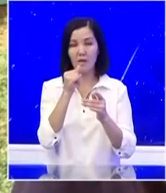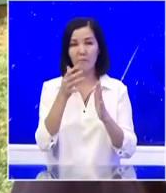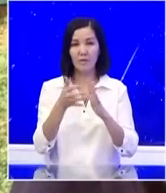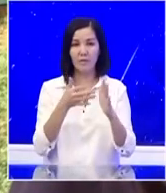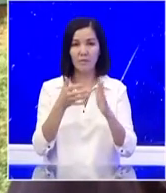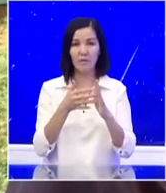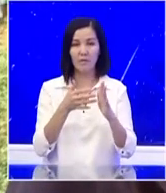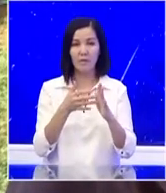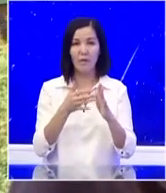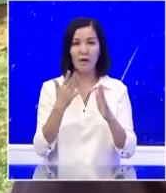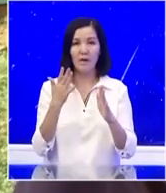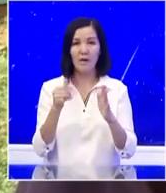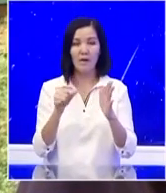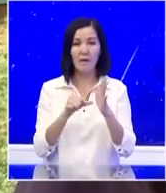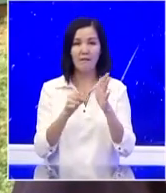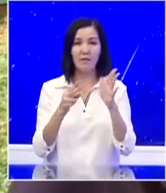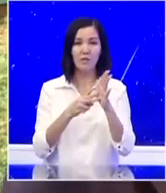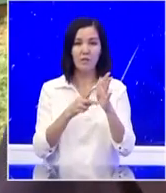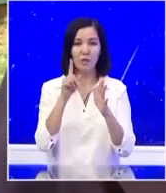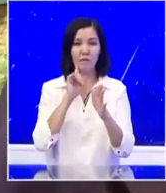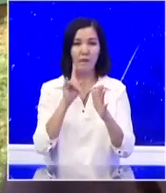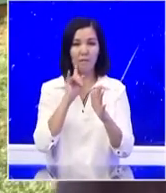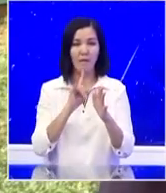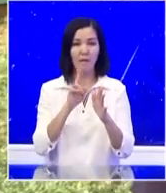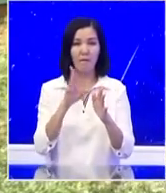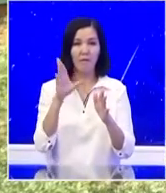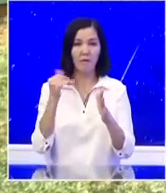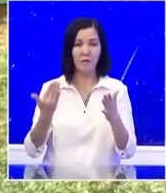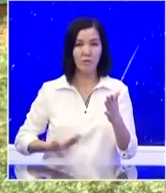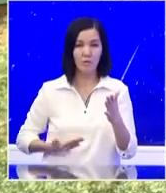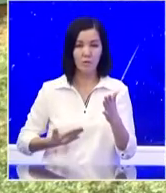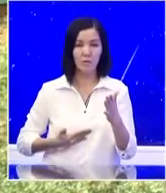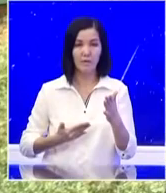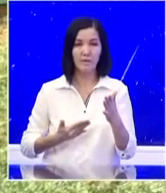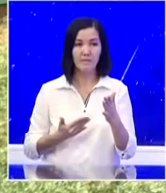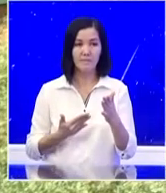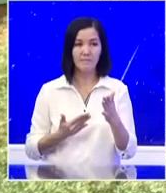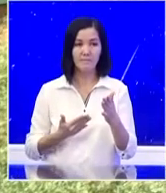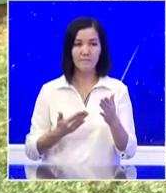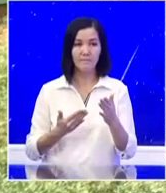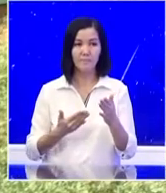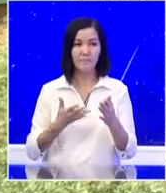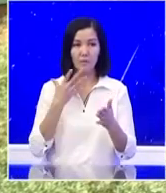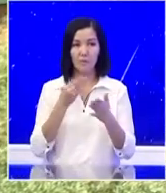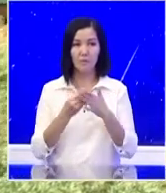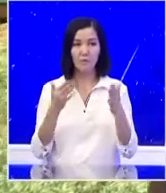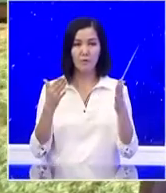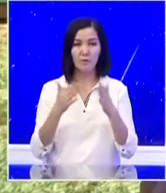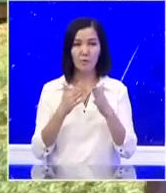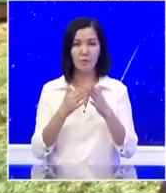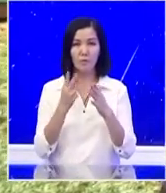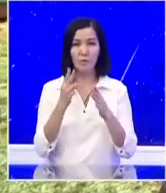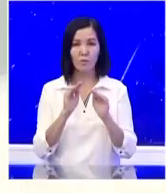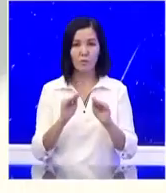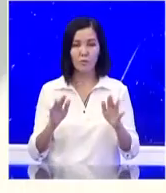алмай, кішкене осы бір 6-7 жыл кішкене сенделіп, бәрібір үйде тұрып, осында кішкене бір жүрген жайымыз бар. Өзіміз отбасымызда үшшанбыз